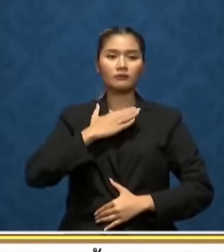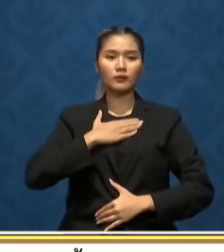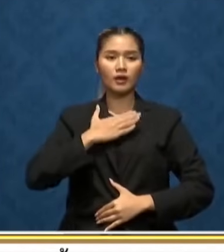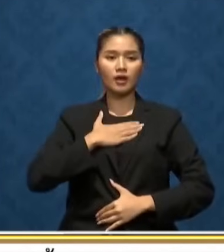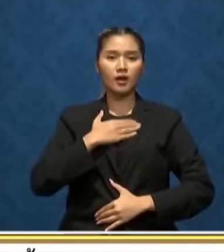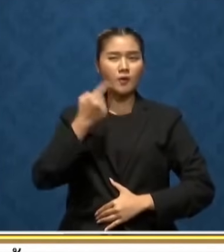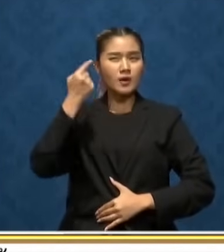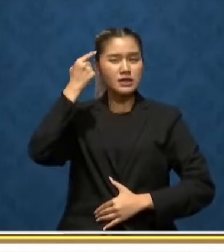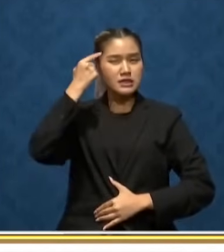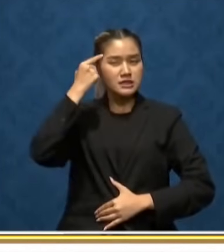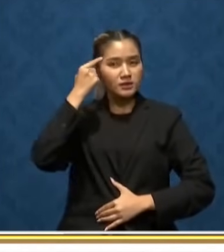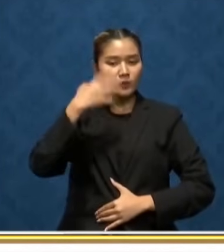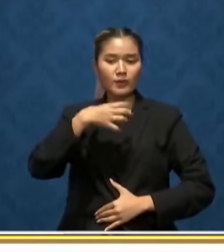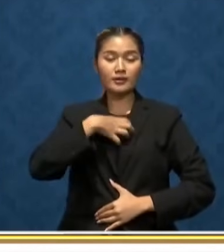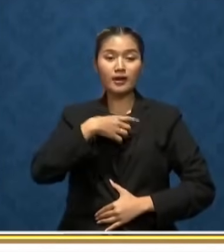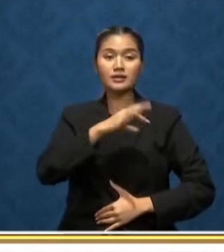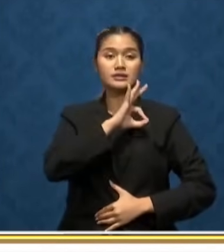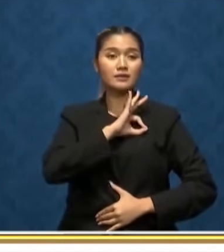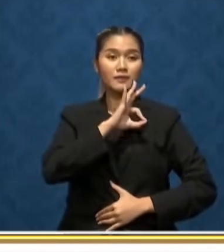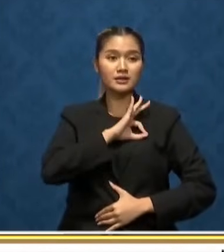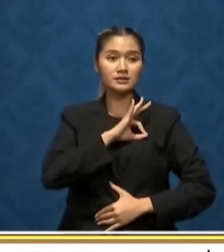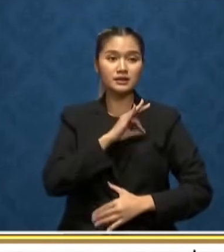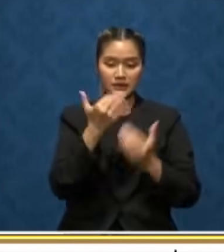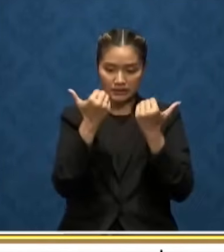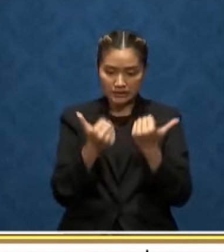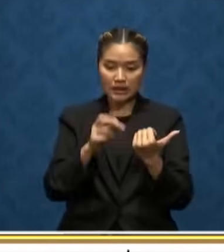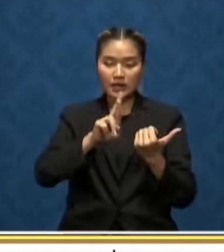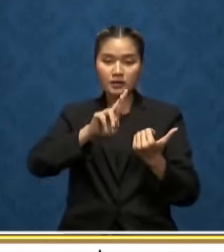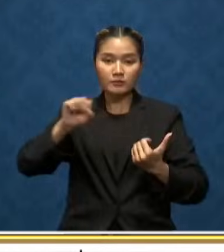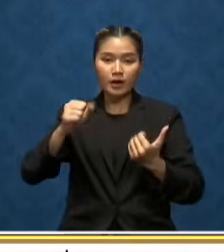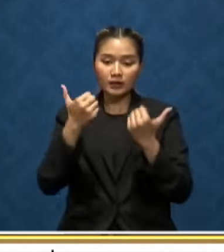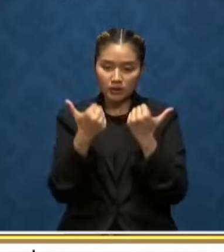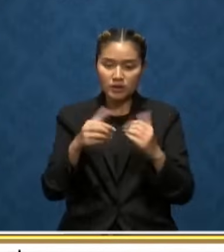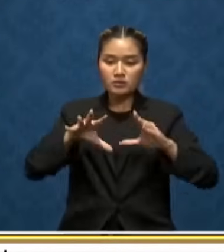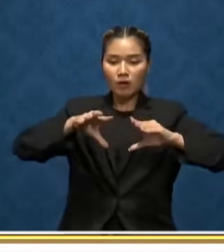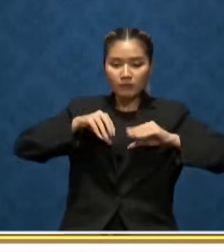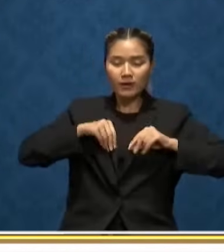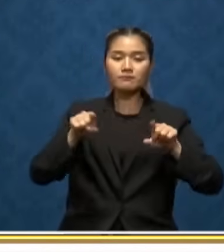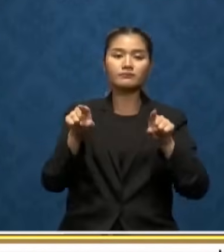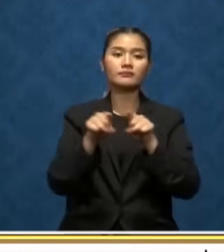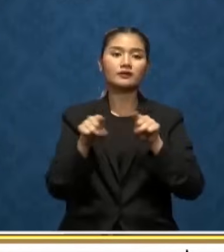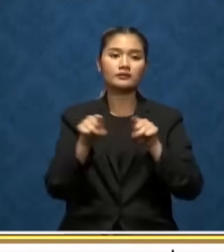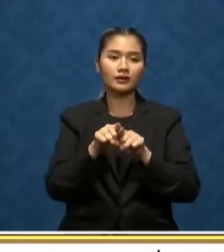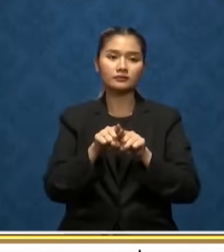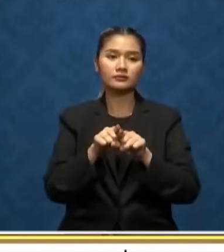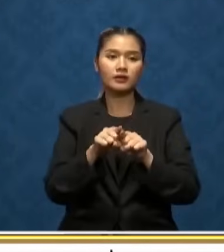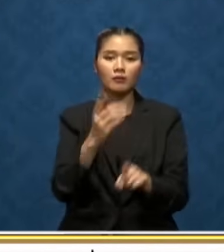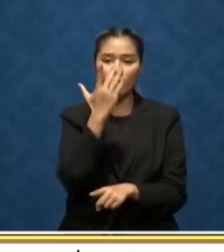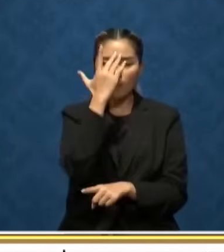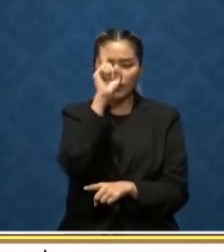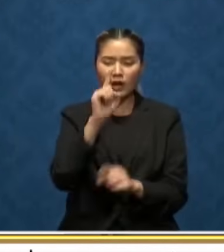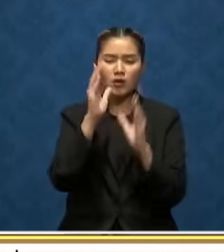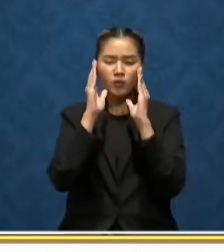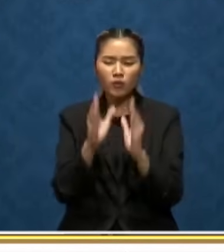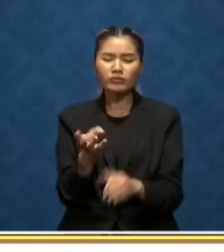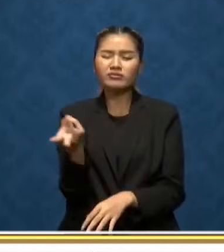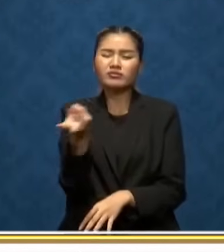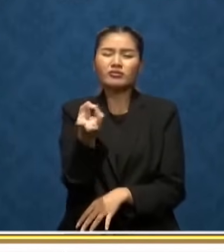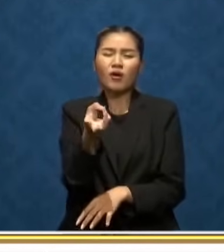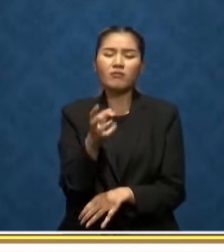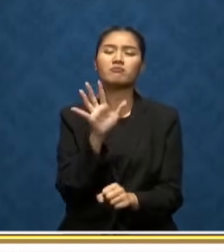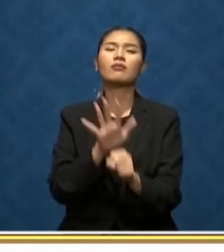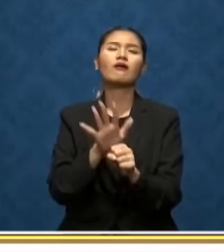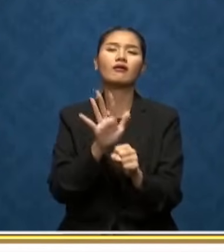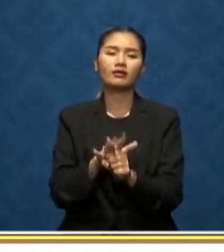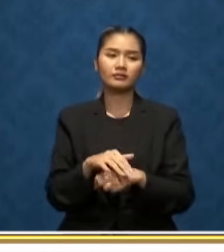ที่จะชี้นำให้สมาชิกในสภาแห่งนี้ยอมจำนนกับท่านยอมจำนนในจำนวนผู้ดูแค่นี้ก็พอ